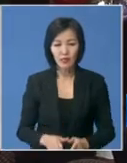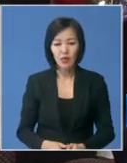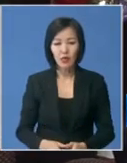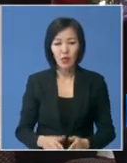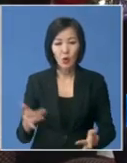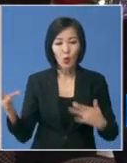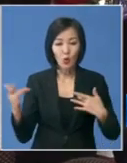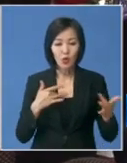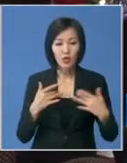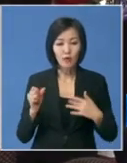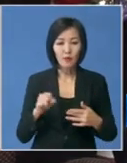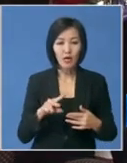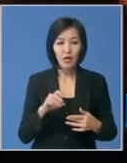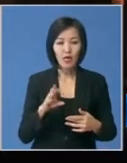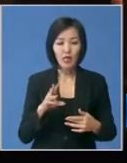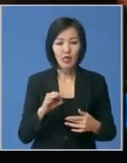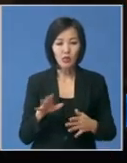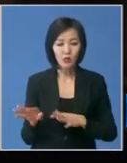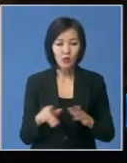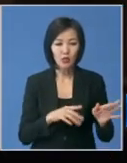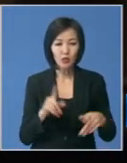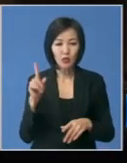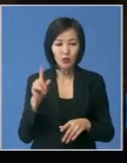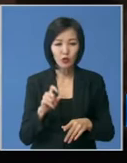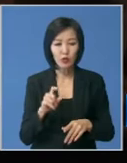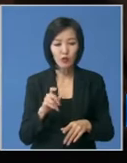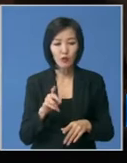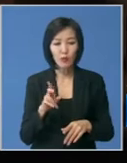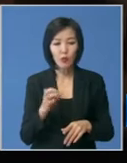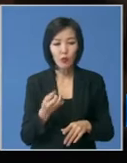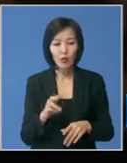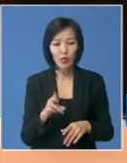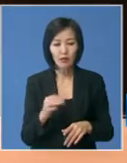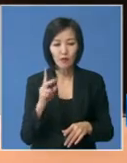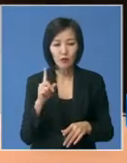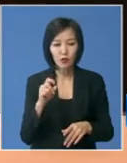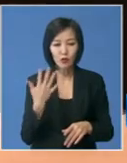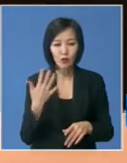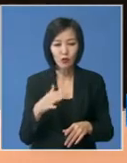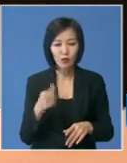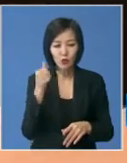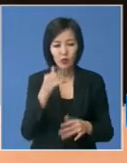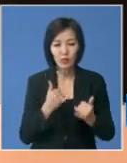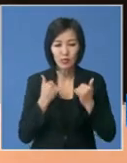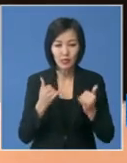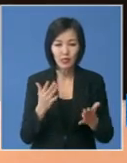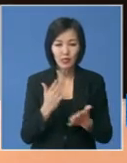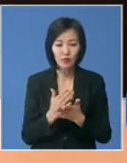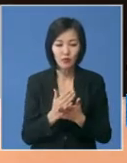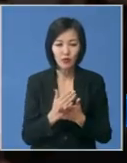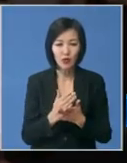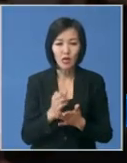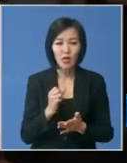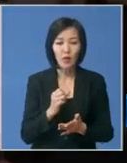Қойылым Алаш қозғалысының 100 жылдығы мен Әлихан Бөкейхановтың 150 жылдығына арналып отыр. Онда Алаш үкіметінің негізін қалаушы ұлт көсемі